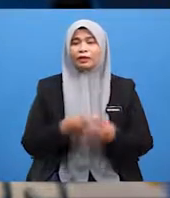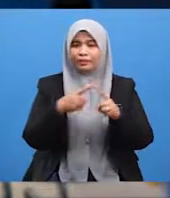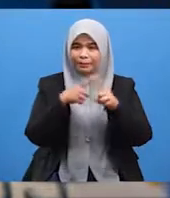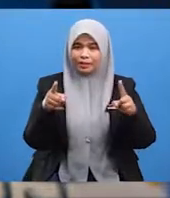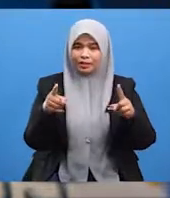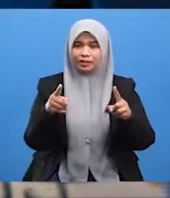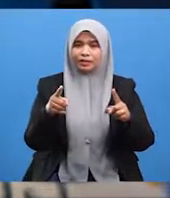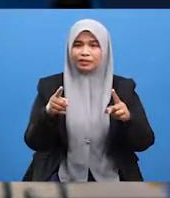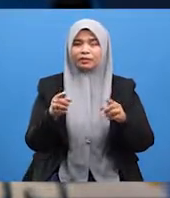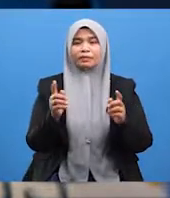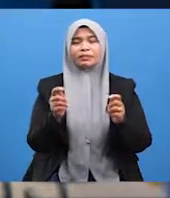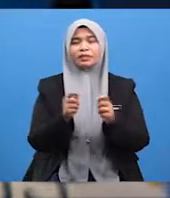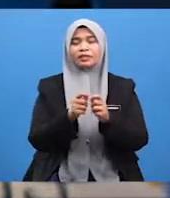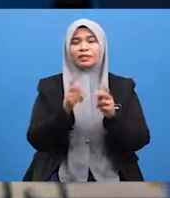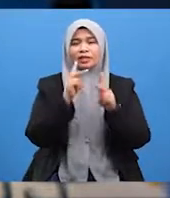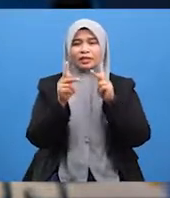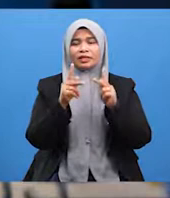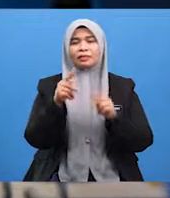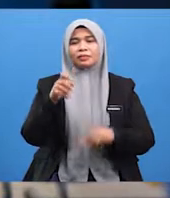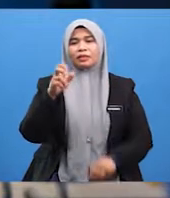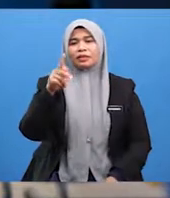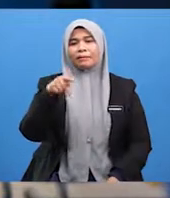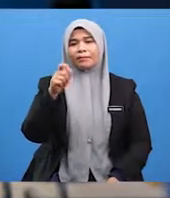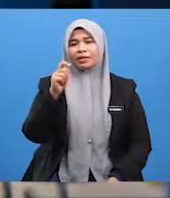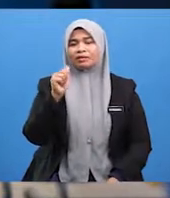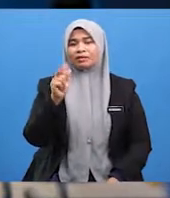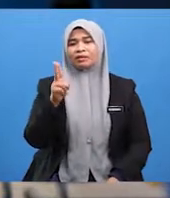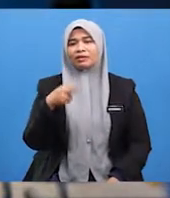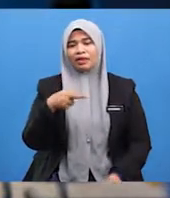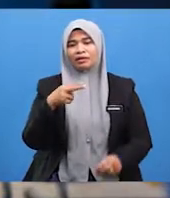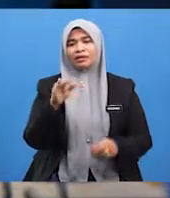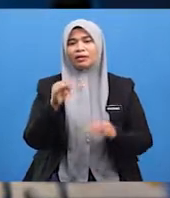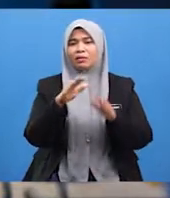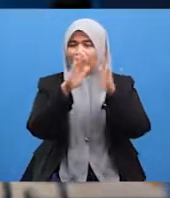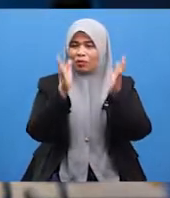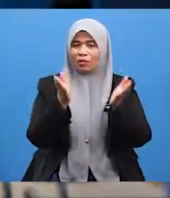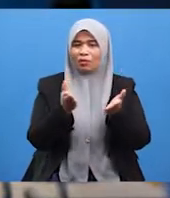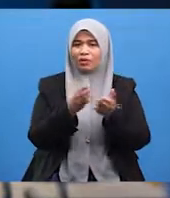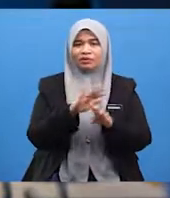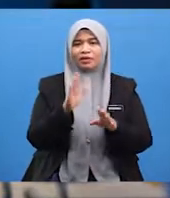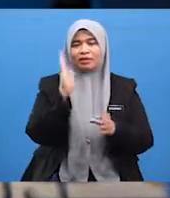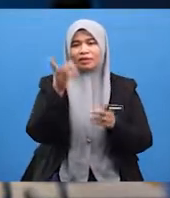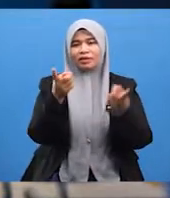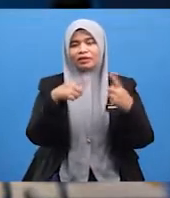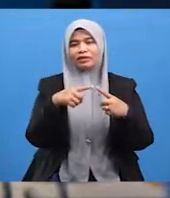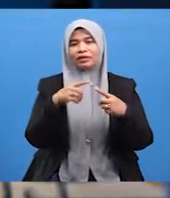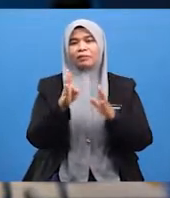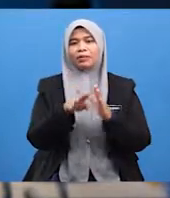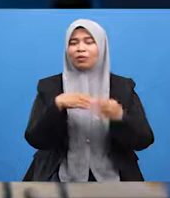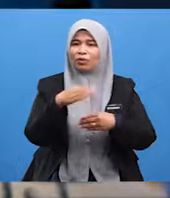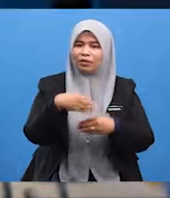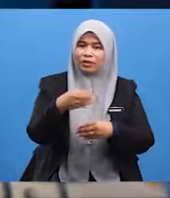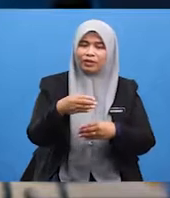Namun, bak kata pepatah, yang bulat takkan datang bergolek, yang pipih takkan datang